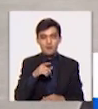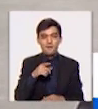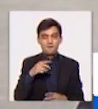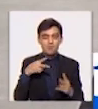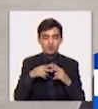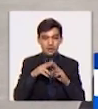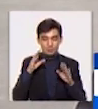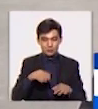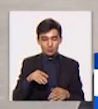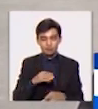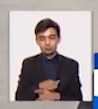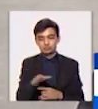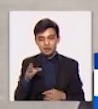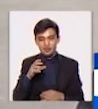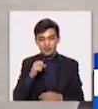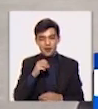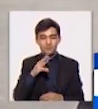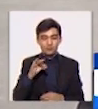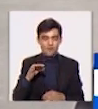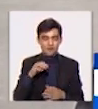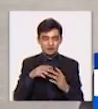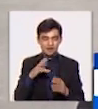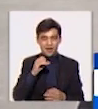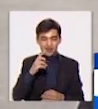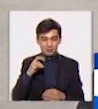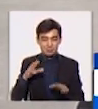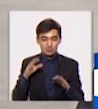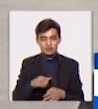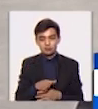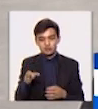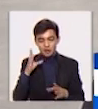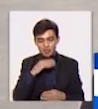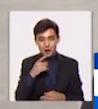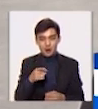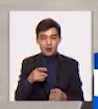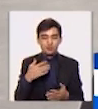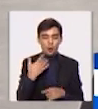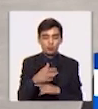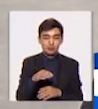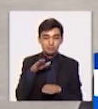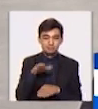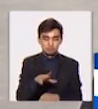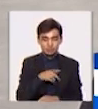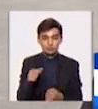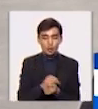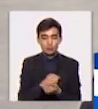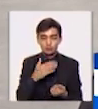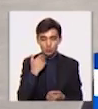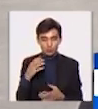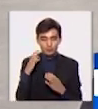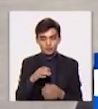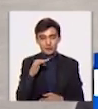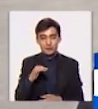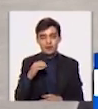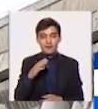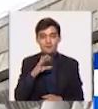кіріп, сол жақтан жолаушыны тиіп кетеді. Ал жаңа айта кеттім, ол жаңа көшеде жүргенде ол құжаты жоқ автобуста. Оларды сол себептен автовокзал